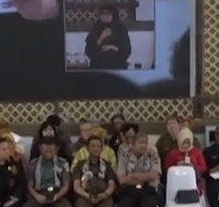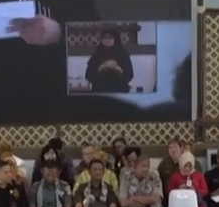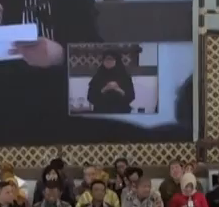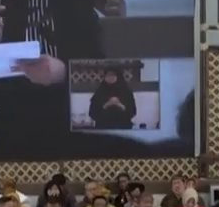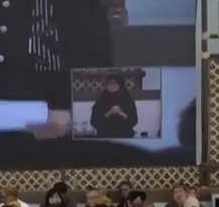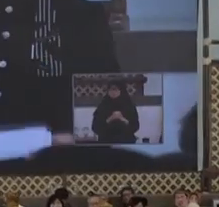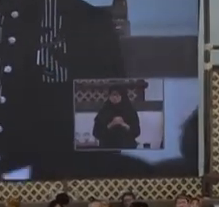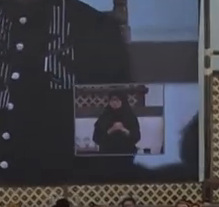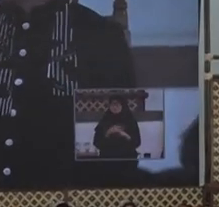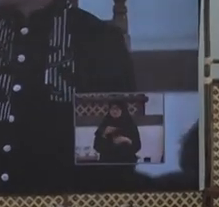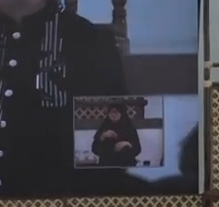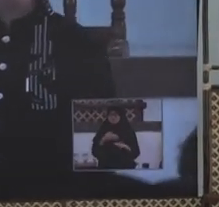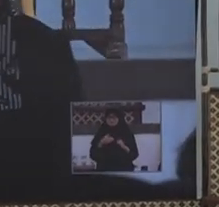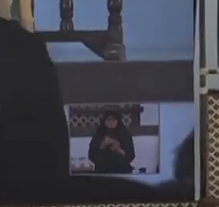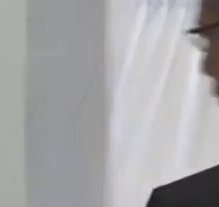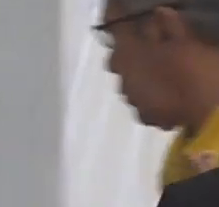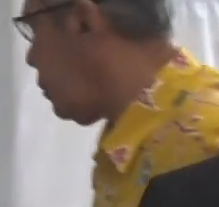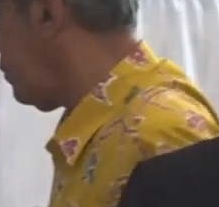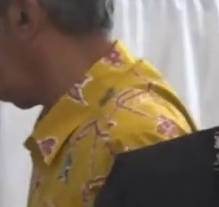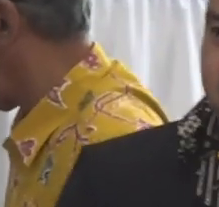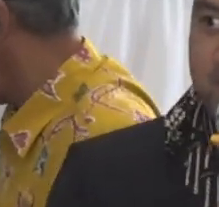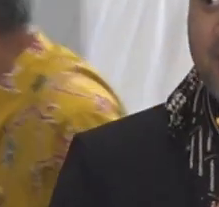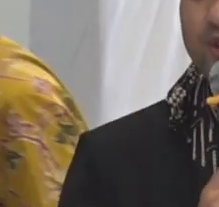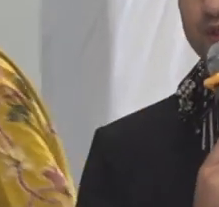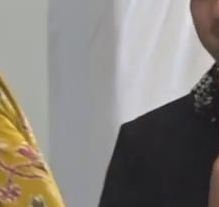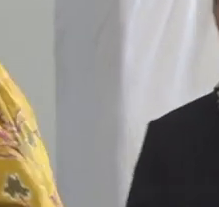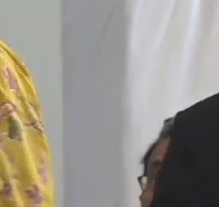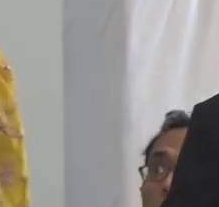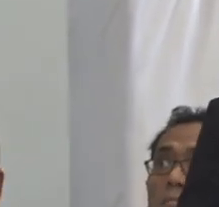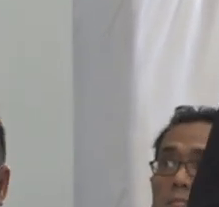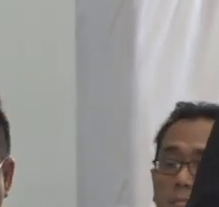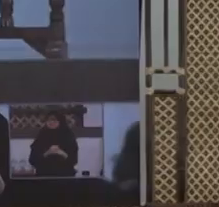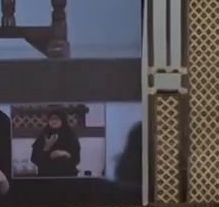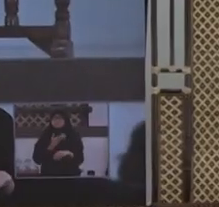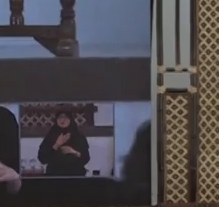untuk mengawalinya saya pantun dulu Pak Gubernur. Pantun Pak.